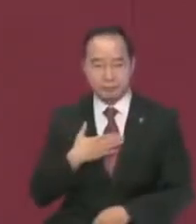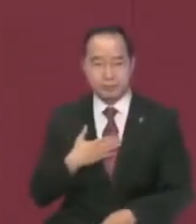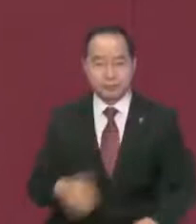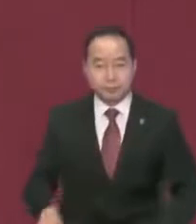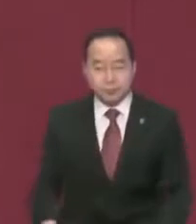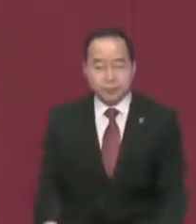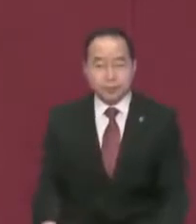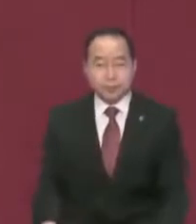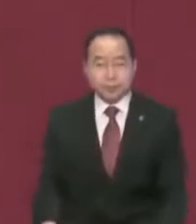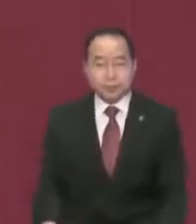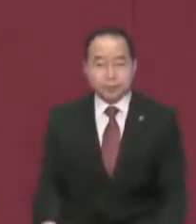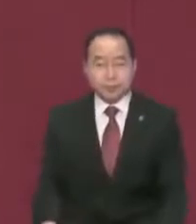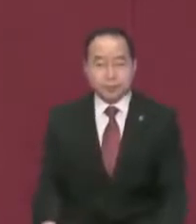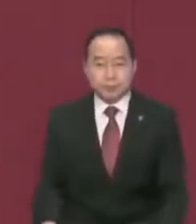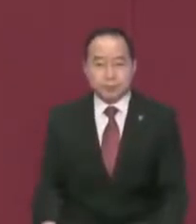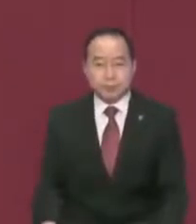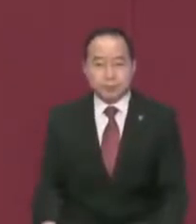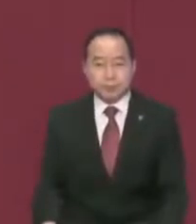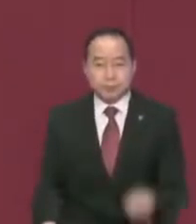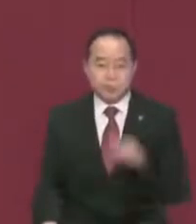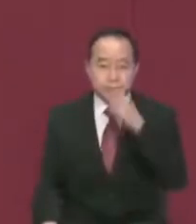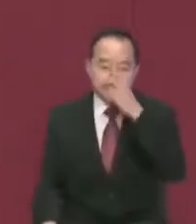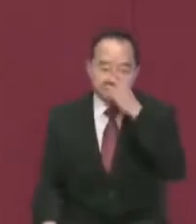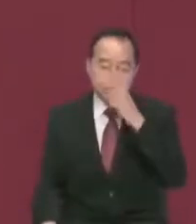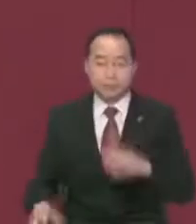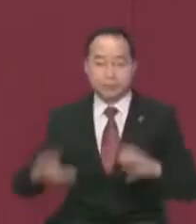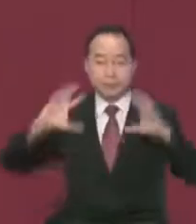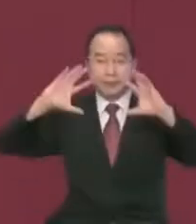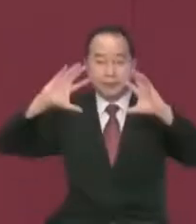세상 풍경 중에서 제일 아름다운 풍경,